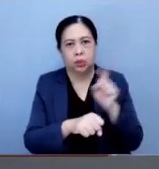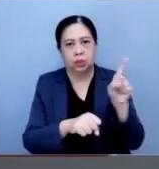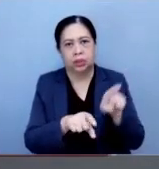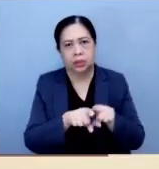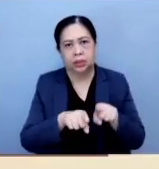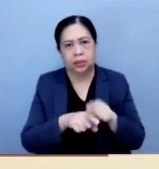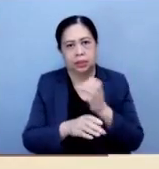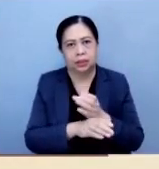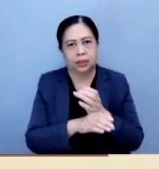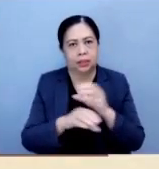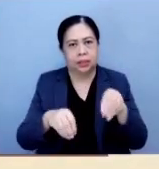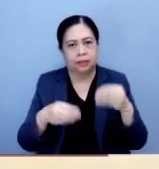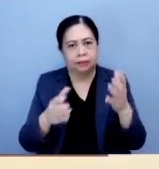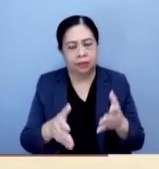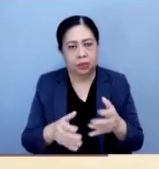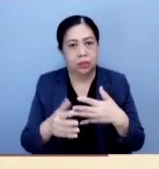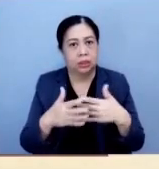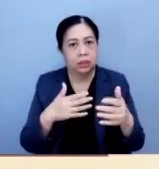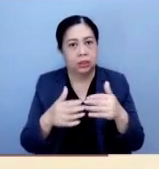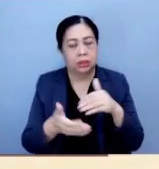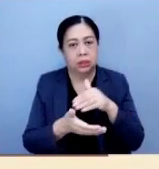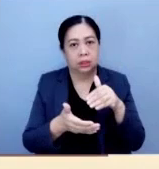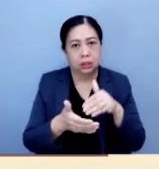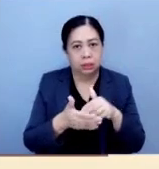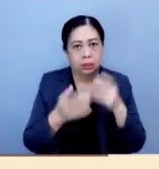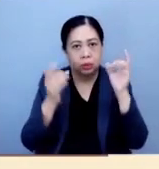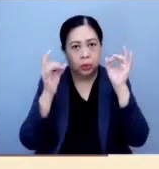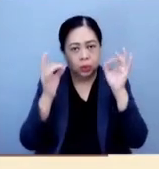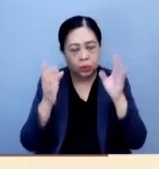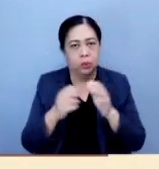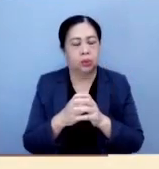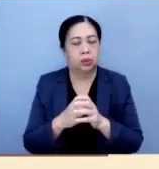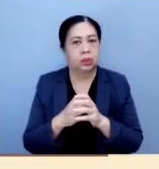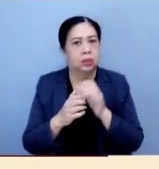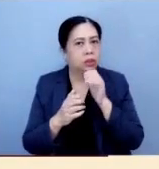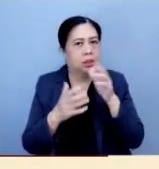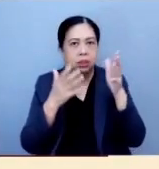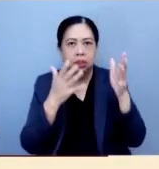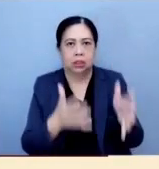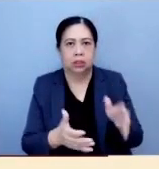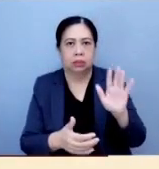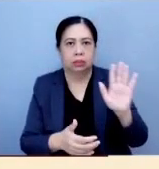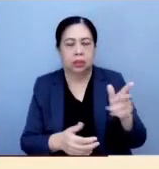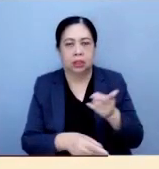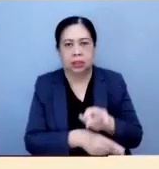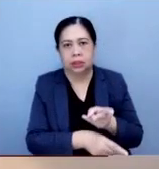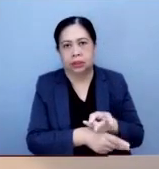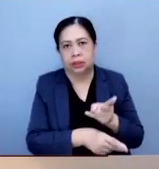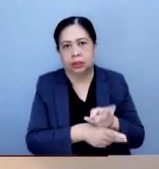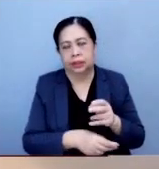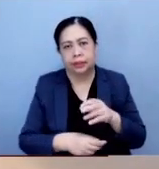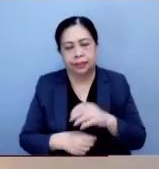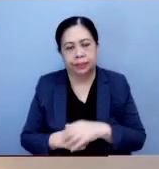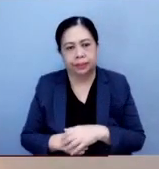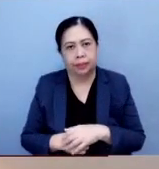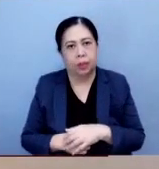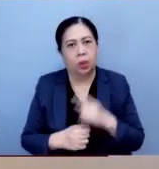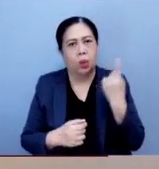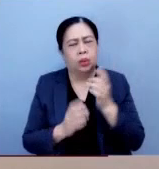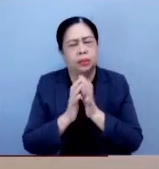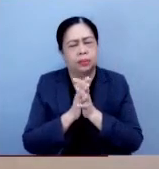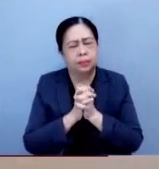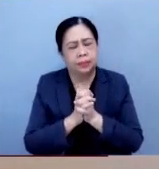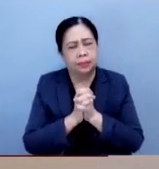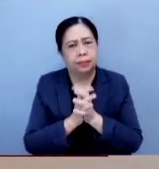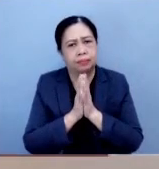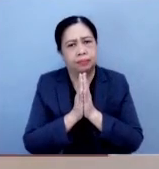si Jelinor. At kahit sa gitna ng panganib, hindi niya iniwanan ang kanyang inaalagaan. Tanging dasal lang daw